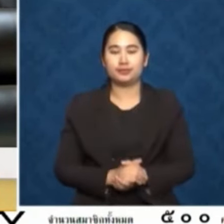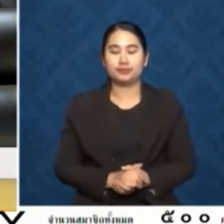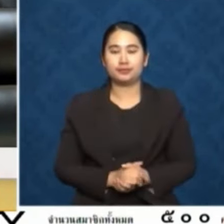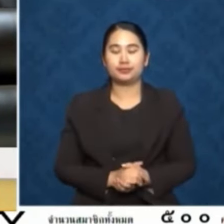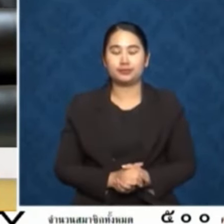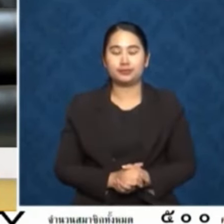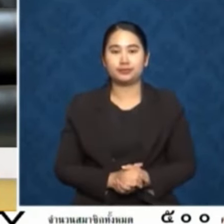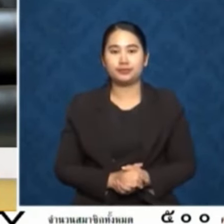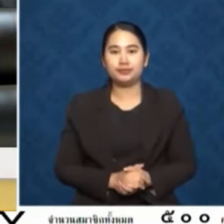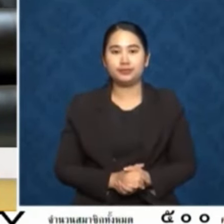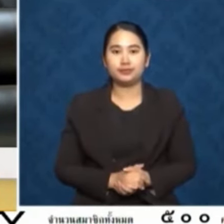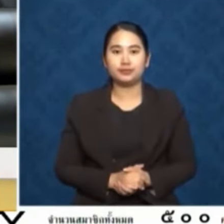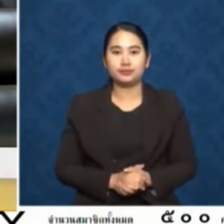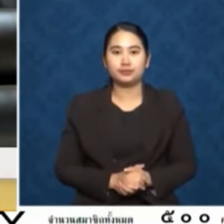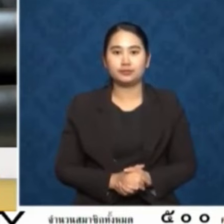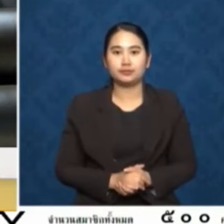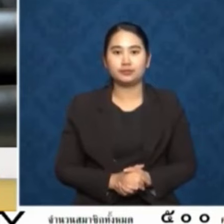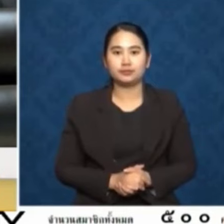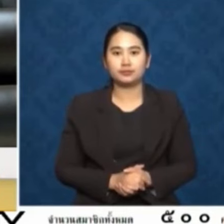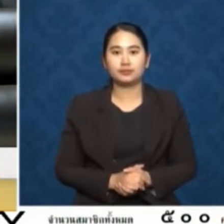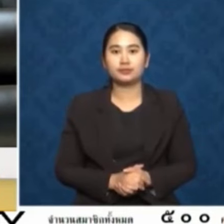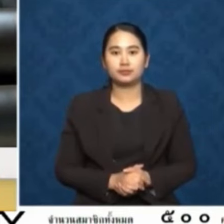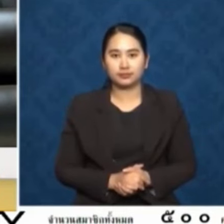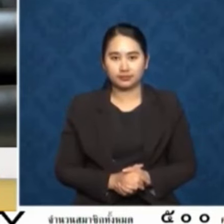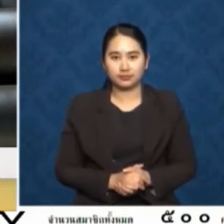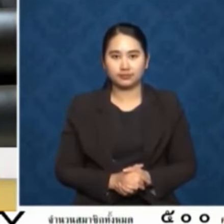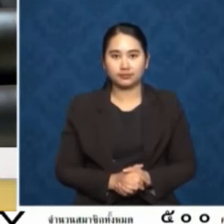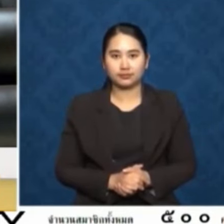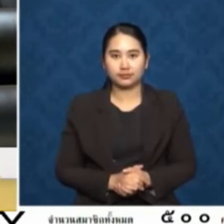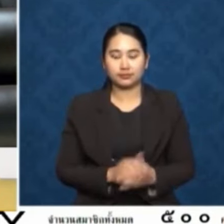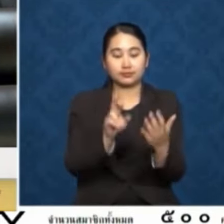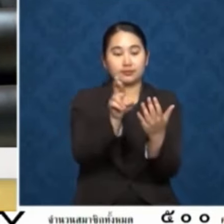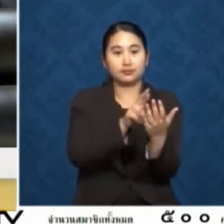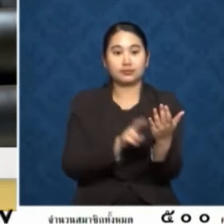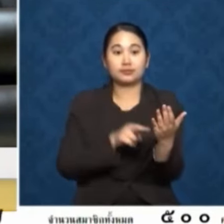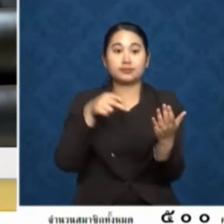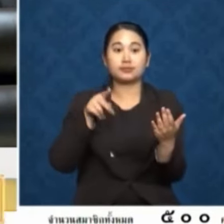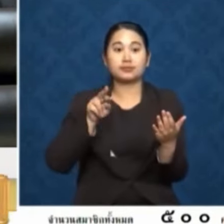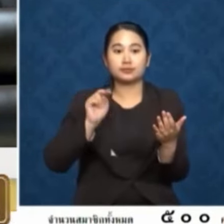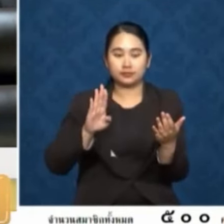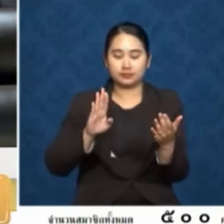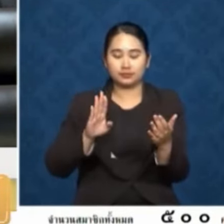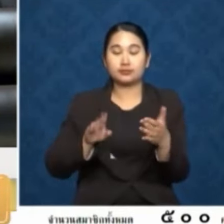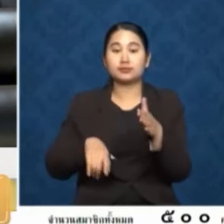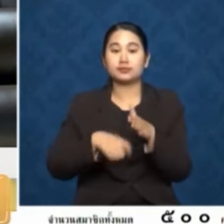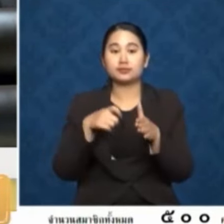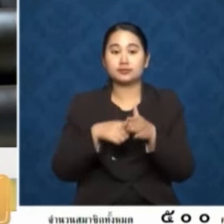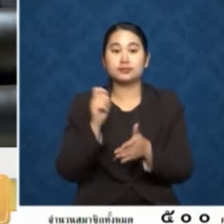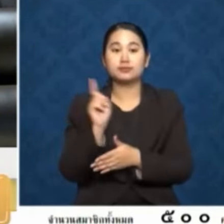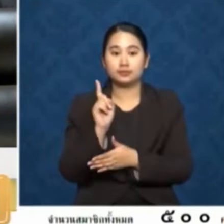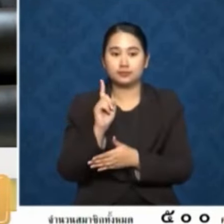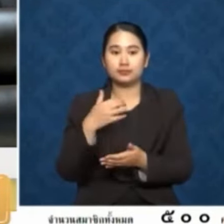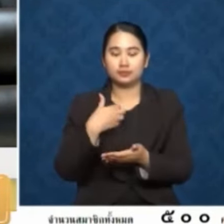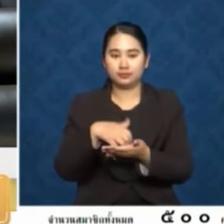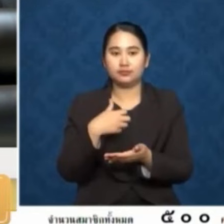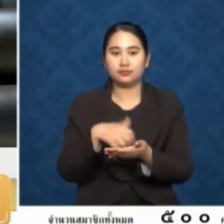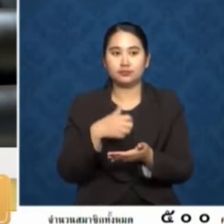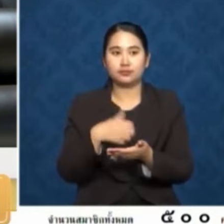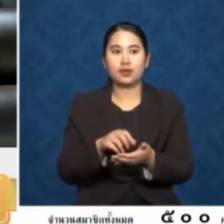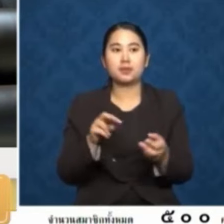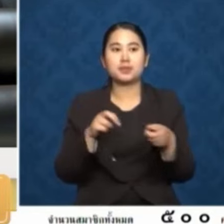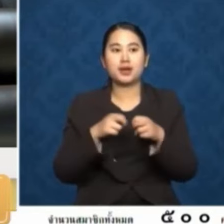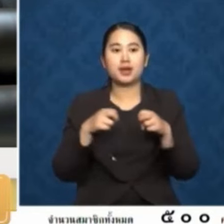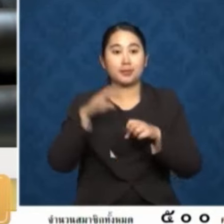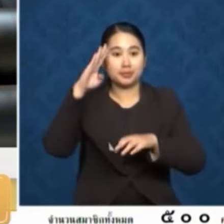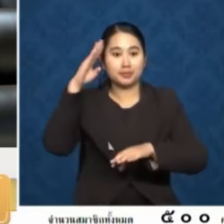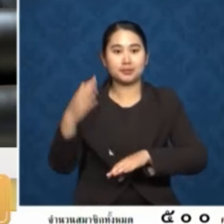เรื่องของการที่เรามาร่างพรบฉบับนี้เกิดจากการรัฐประห